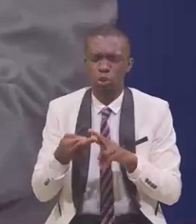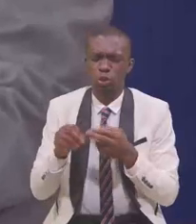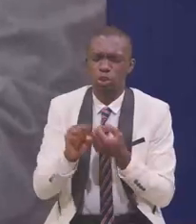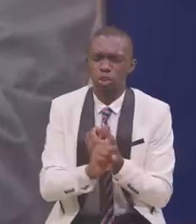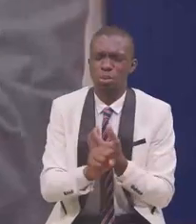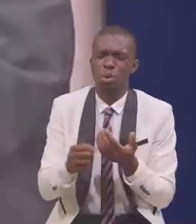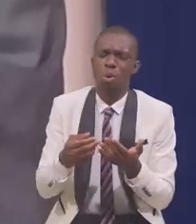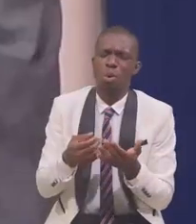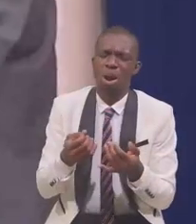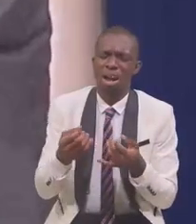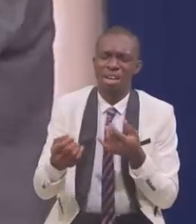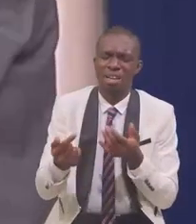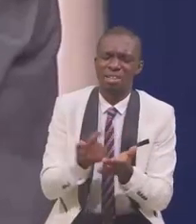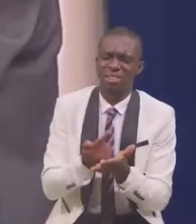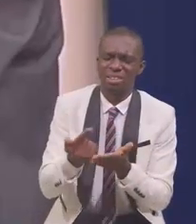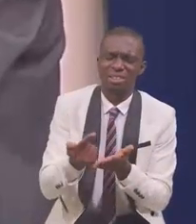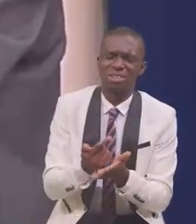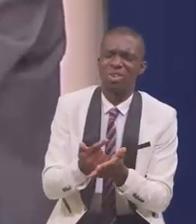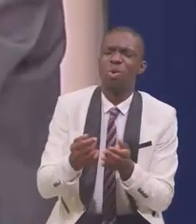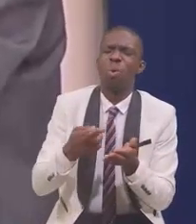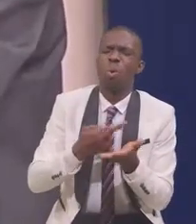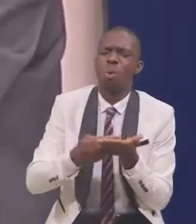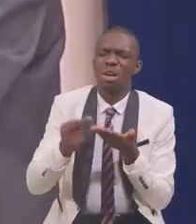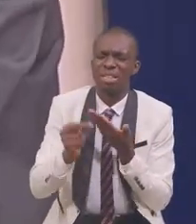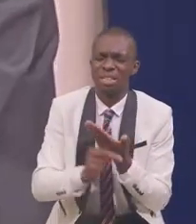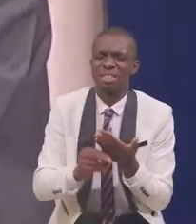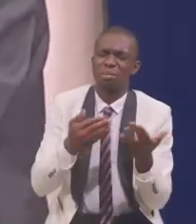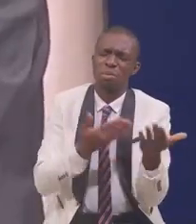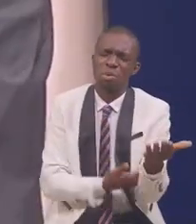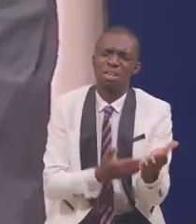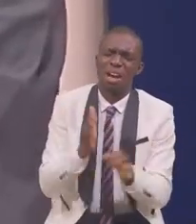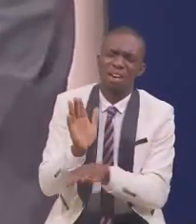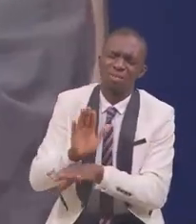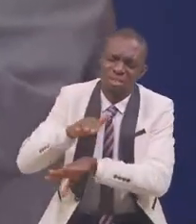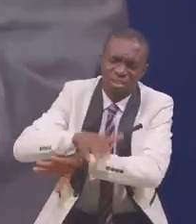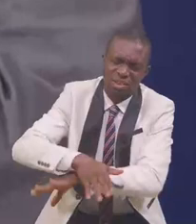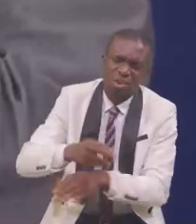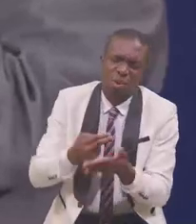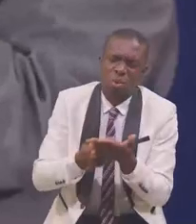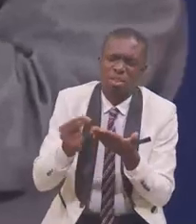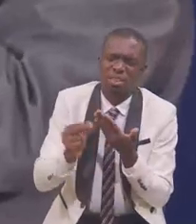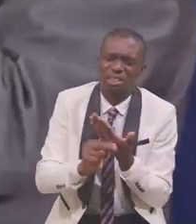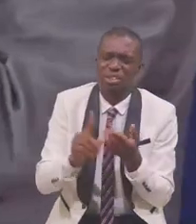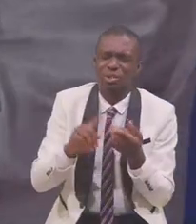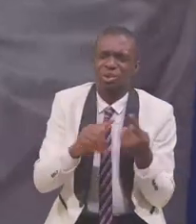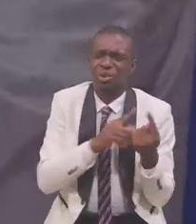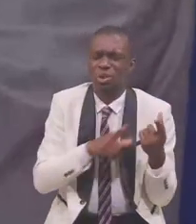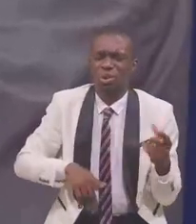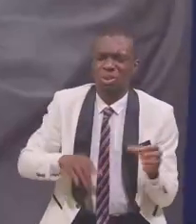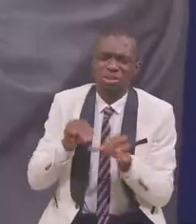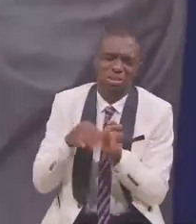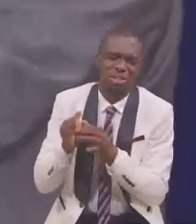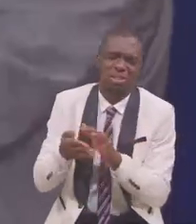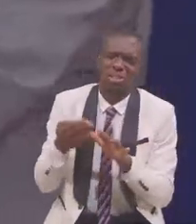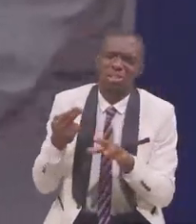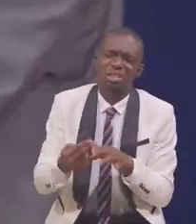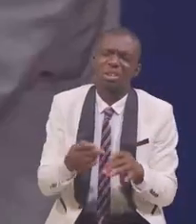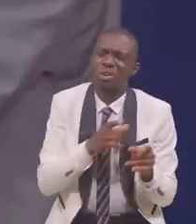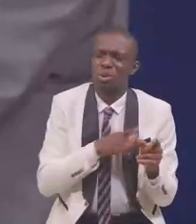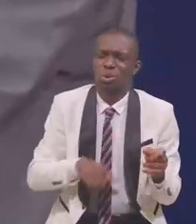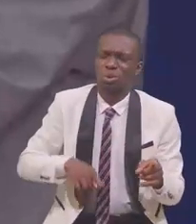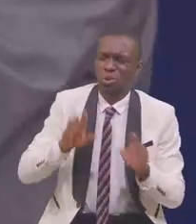Le matin, le midi, le soir, la sainteté au Seigneur au nom de Jésus. Seigneur, tu nous as donné l'œuvre à faire, nous allons